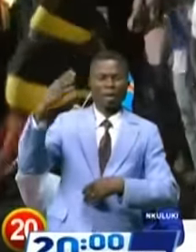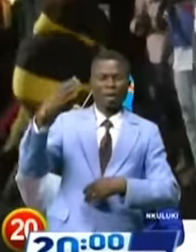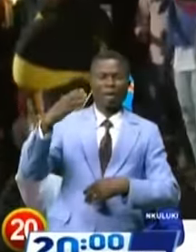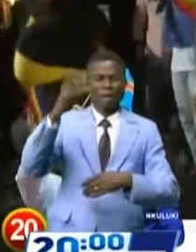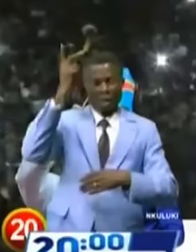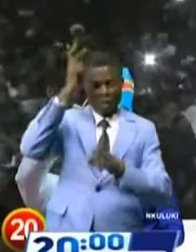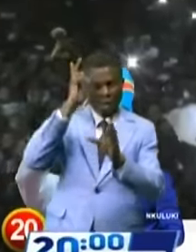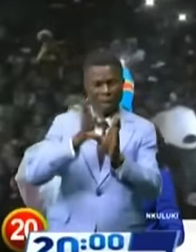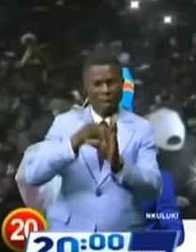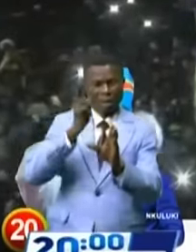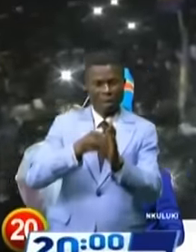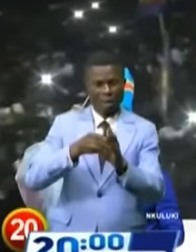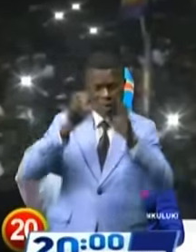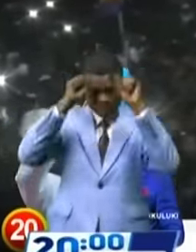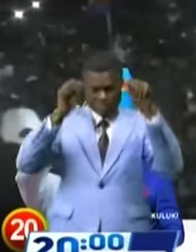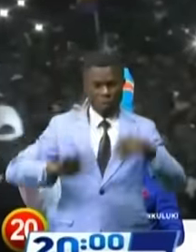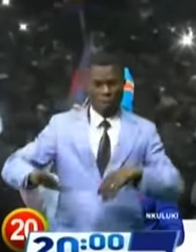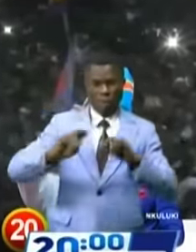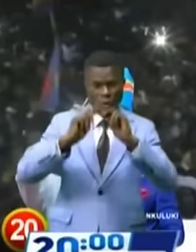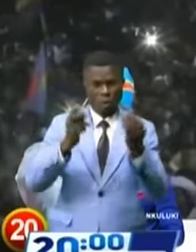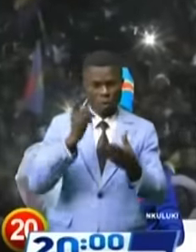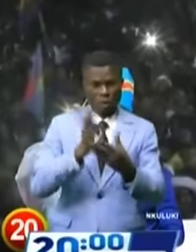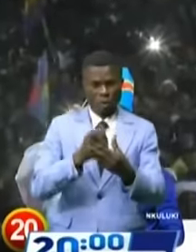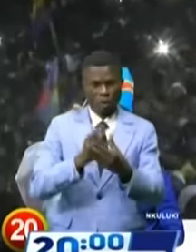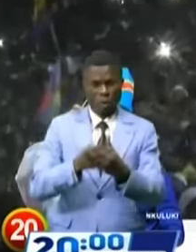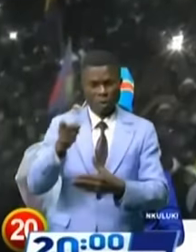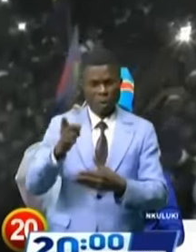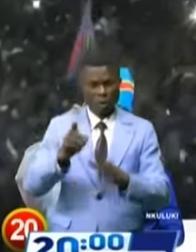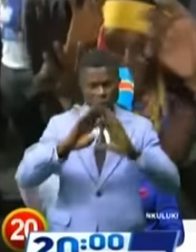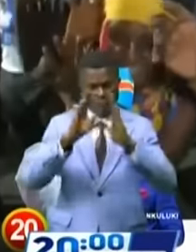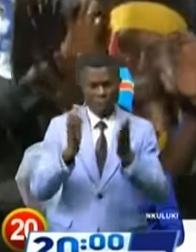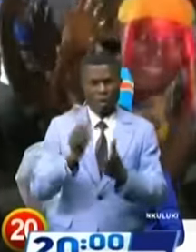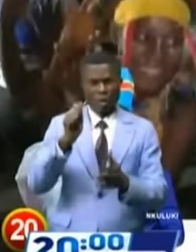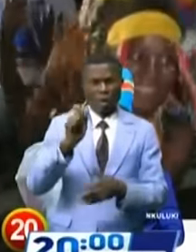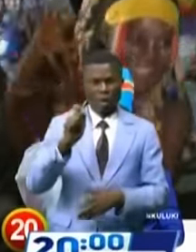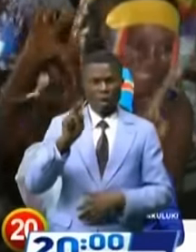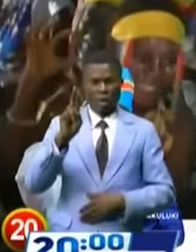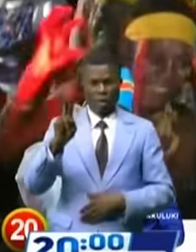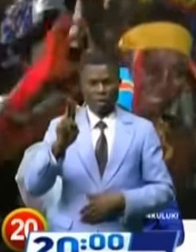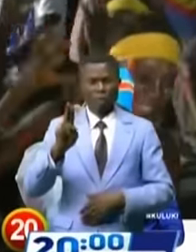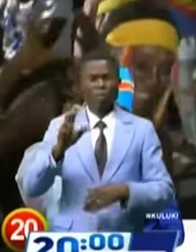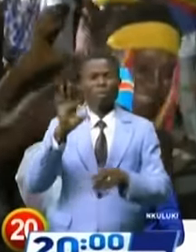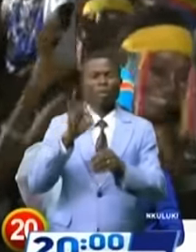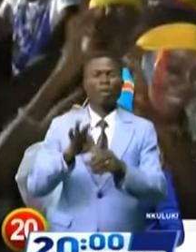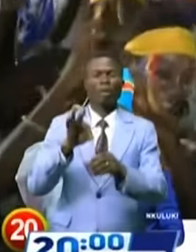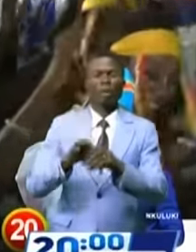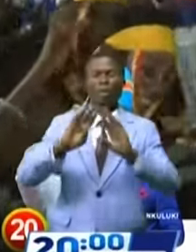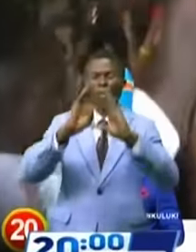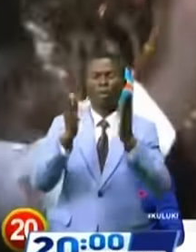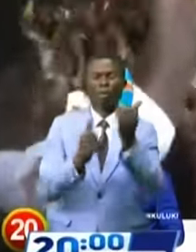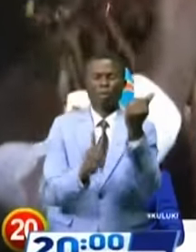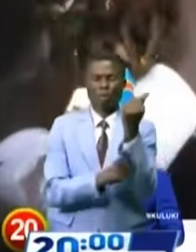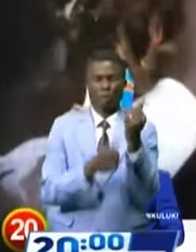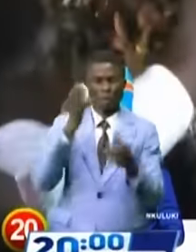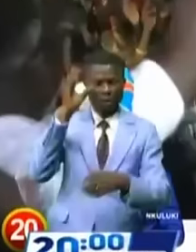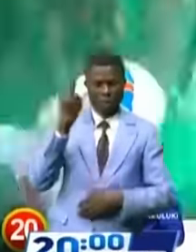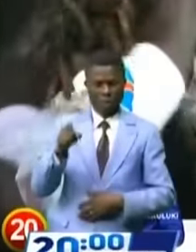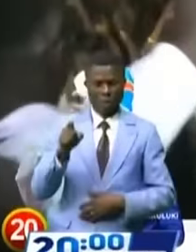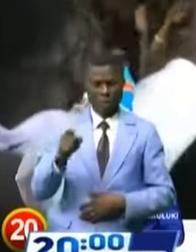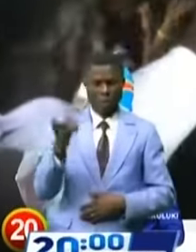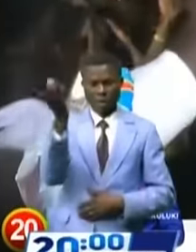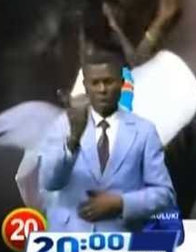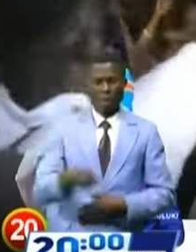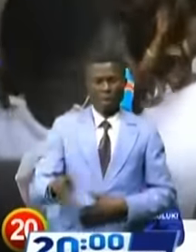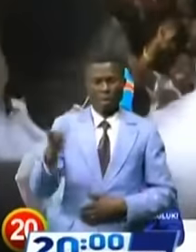psychologique entre président du parti politique Ingeta, Atou Matubwana, et son électorat dans cette partie de la province